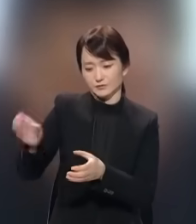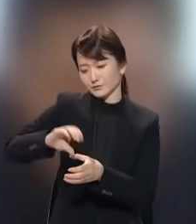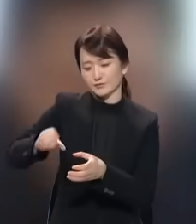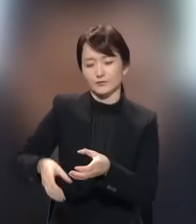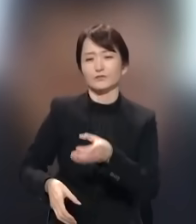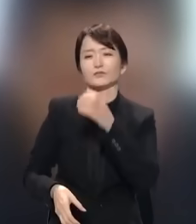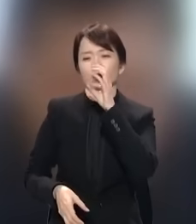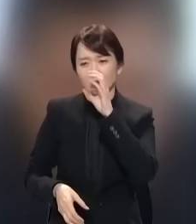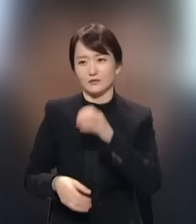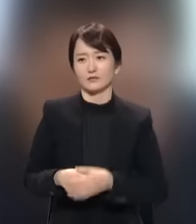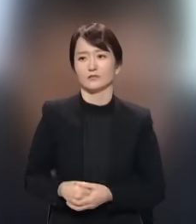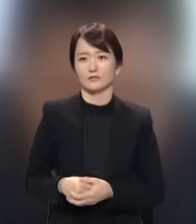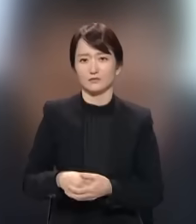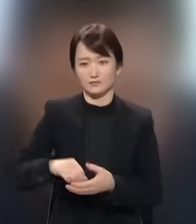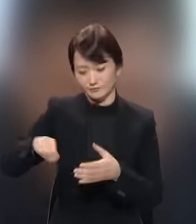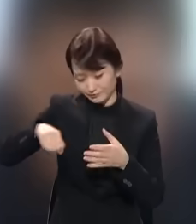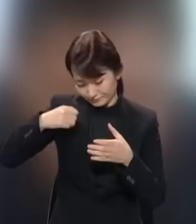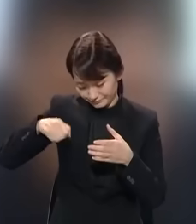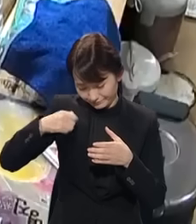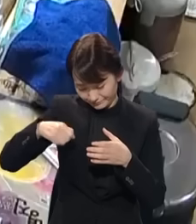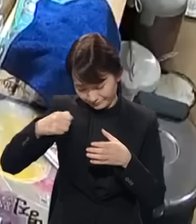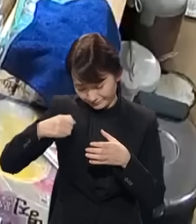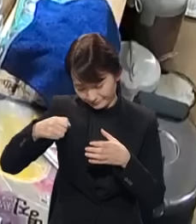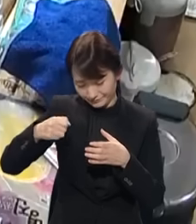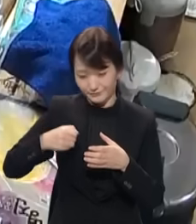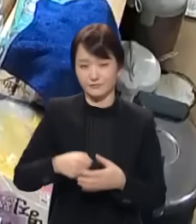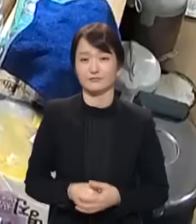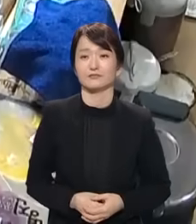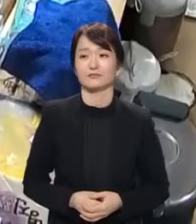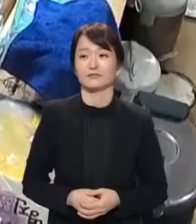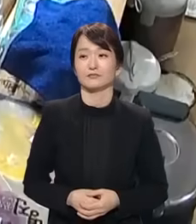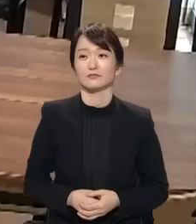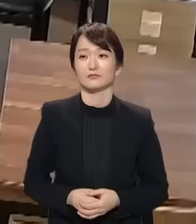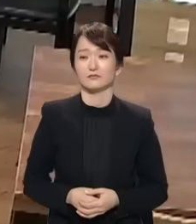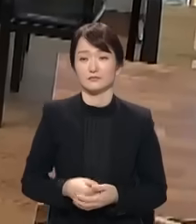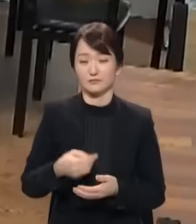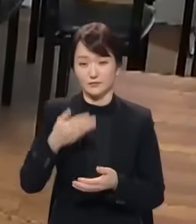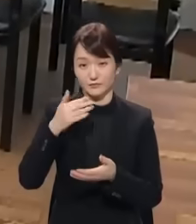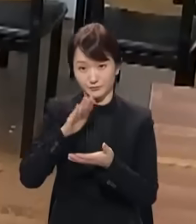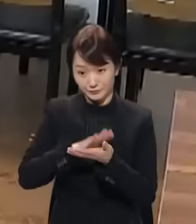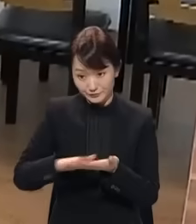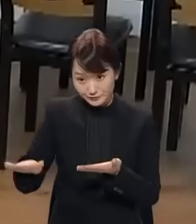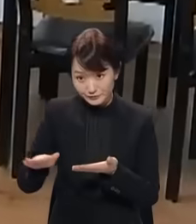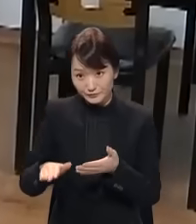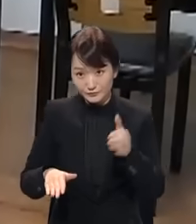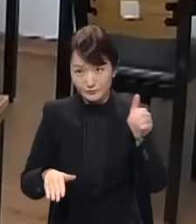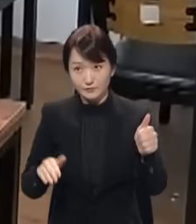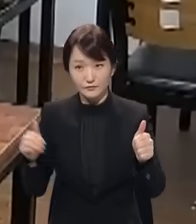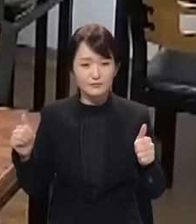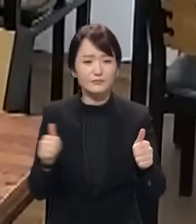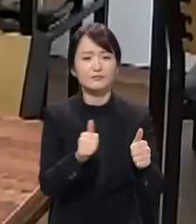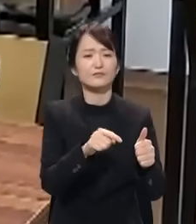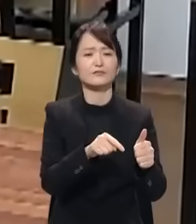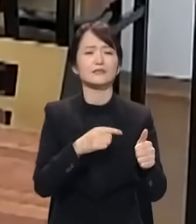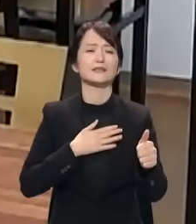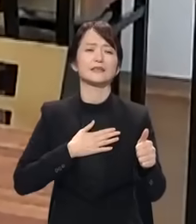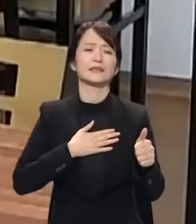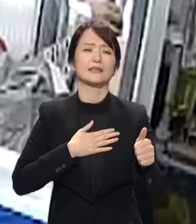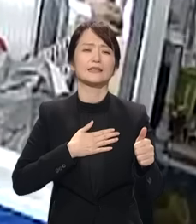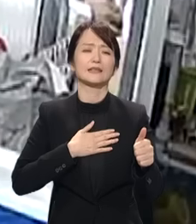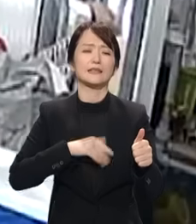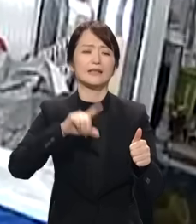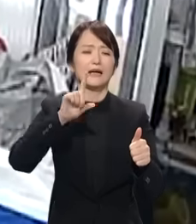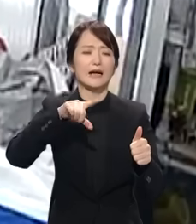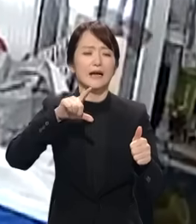예 본격적으로 냠냠쩝쩝 예 들어갑니다. 자, 잠시 후 다 먹고 일어나서 사장님한테 갑니다. 아이고 내가 그냥